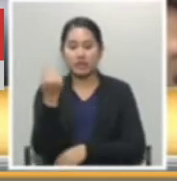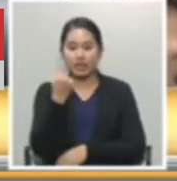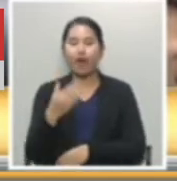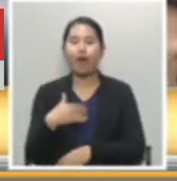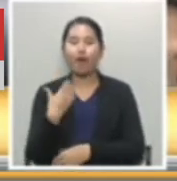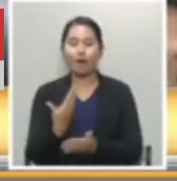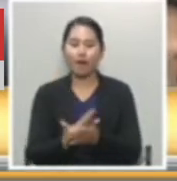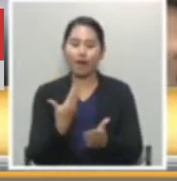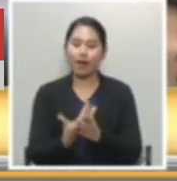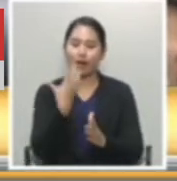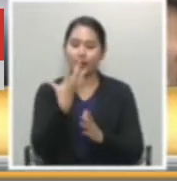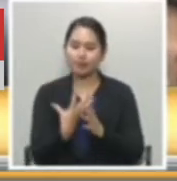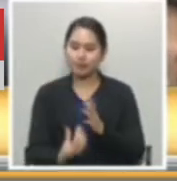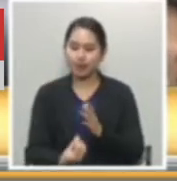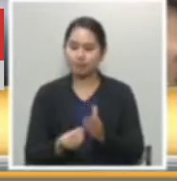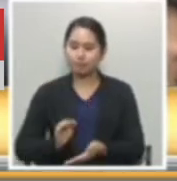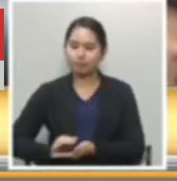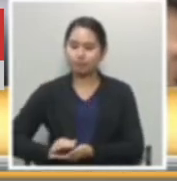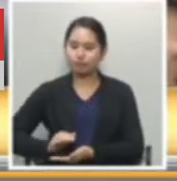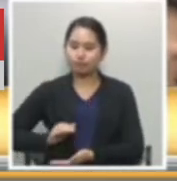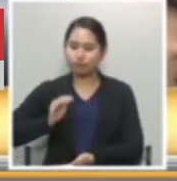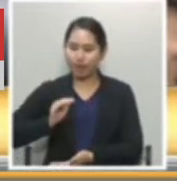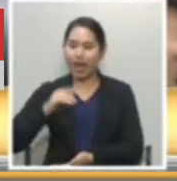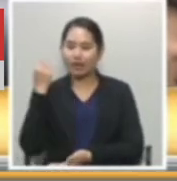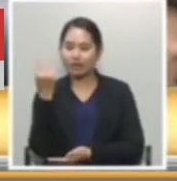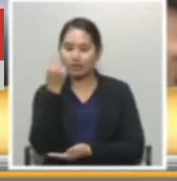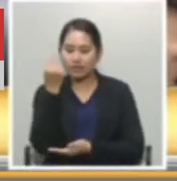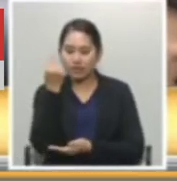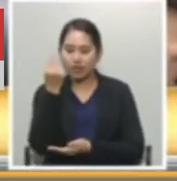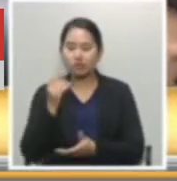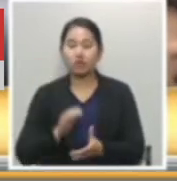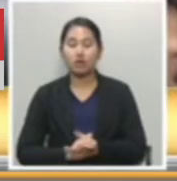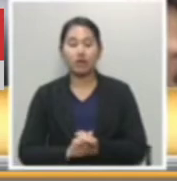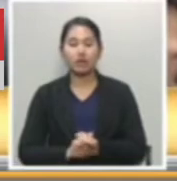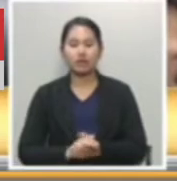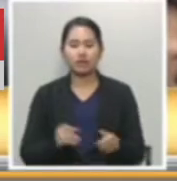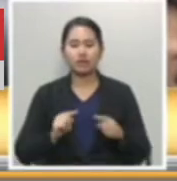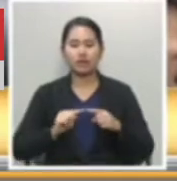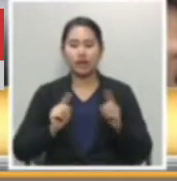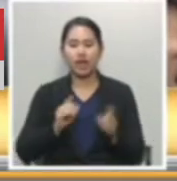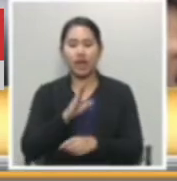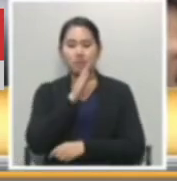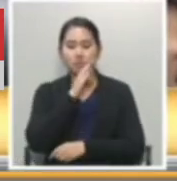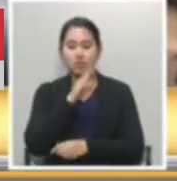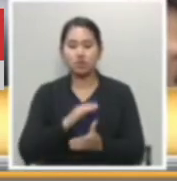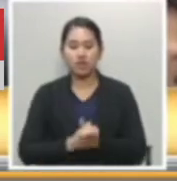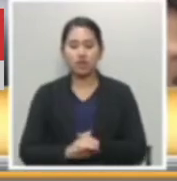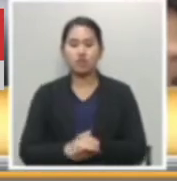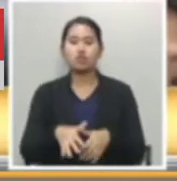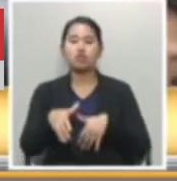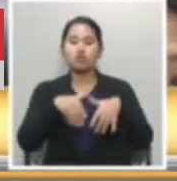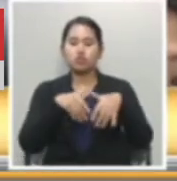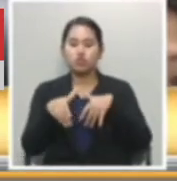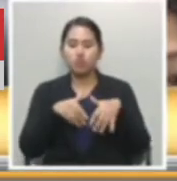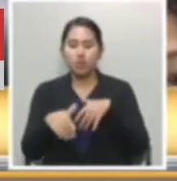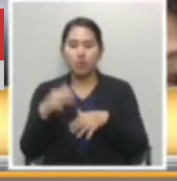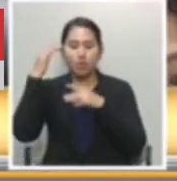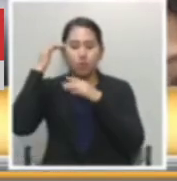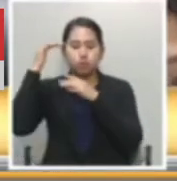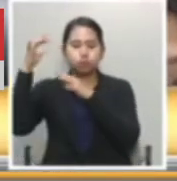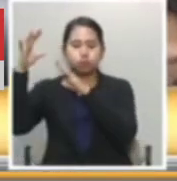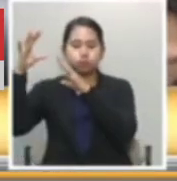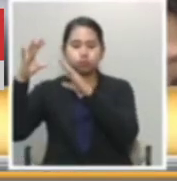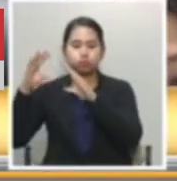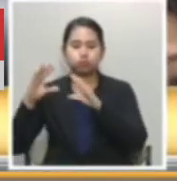งินเหลือใช้นะครับแต่ถ้าในสภาพที่พี่น้องประชาชนเขาสิ้นหวังห